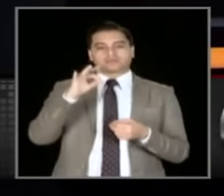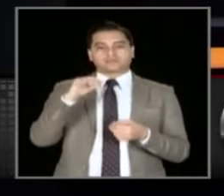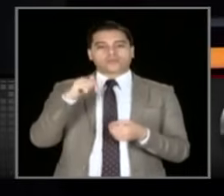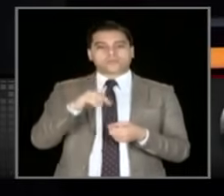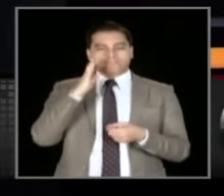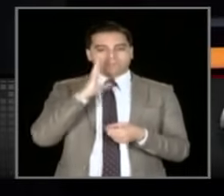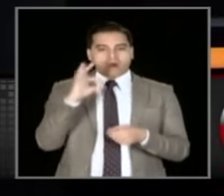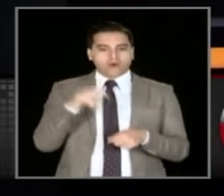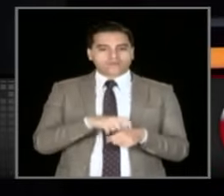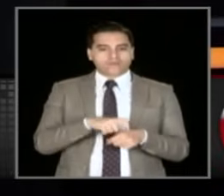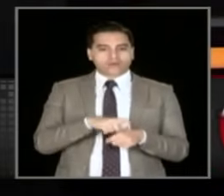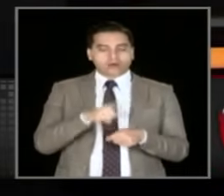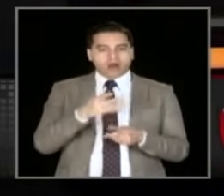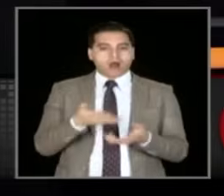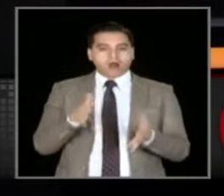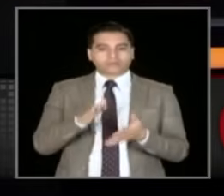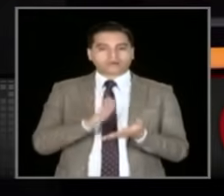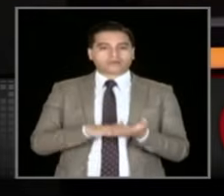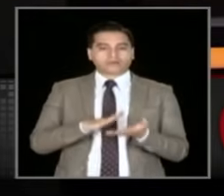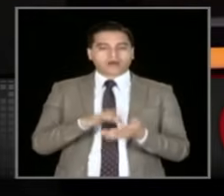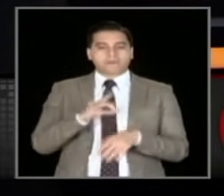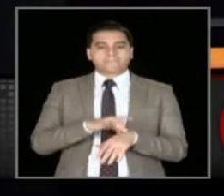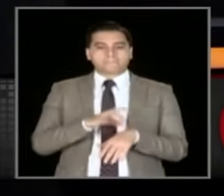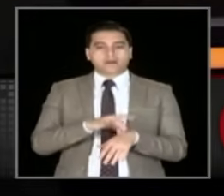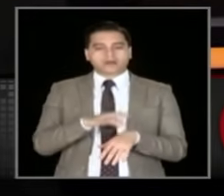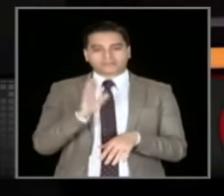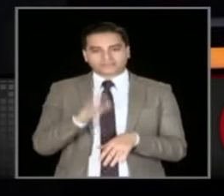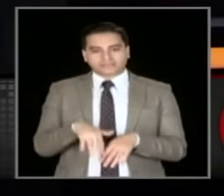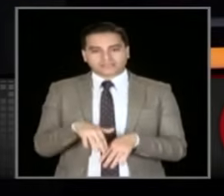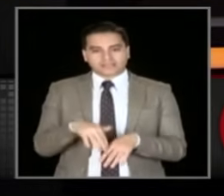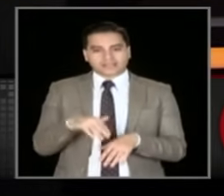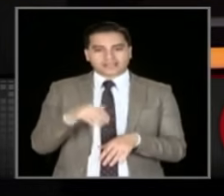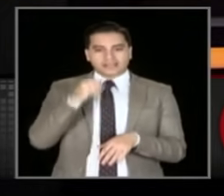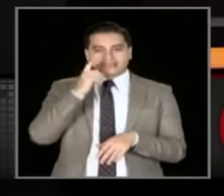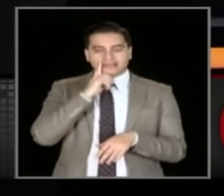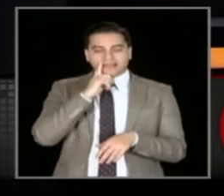وهم أكثر عرضة للإصابة بفقر الدم.